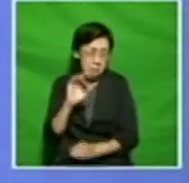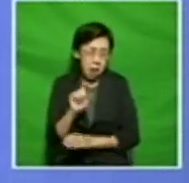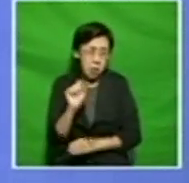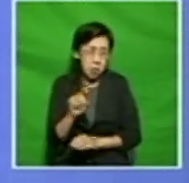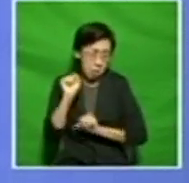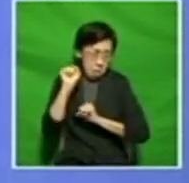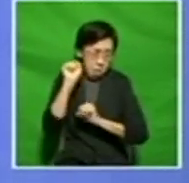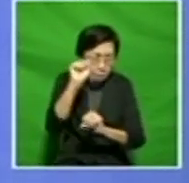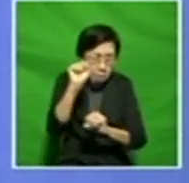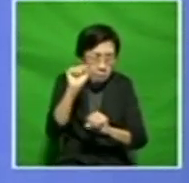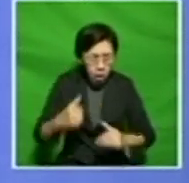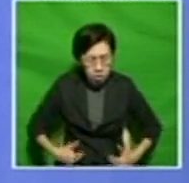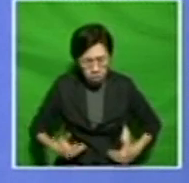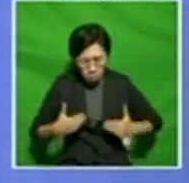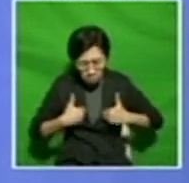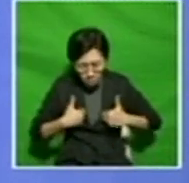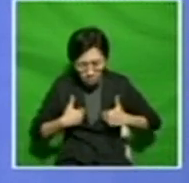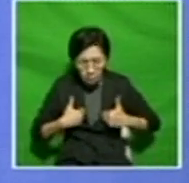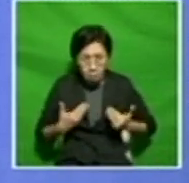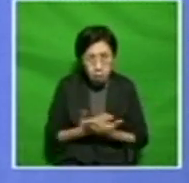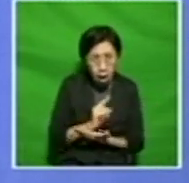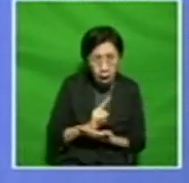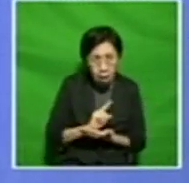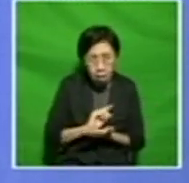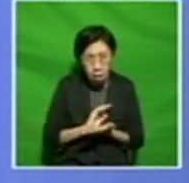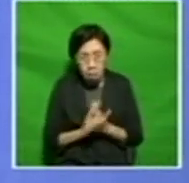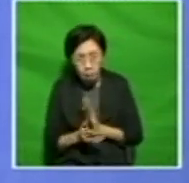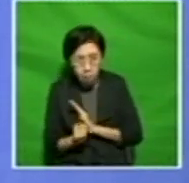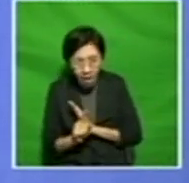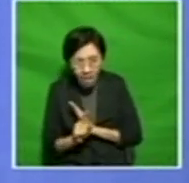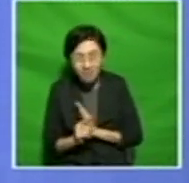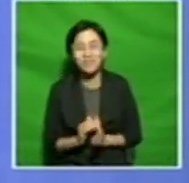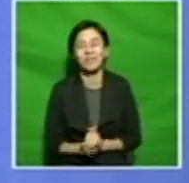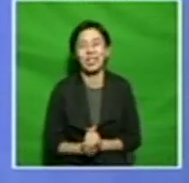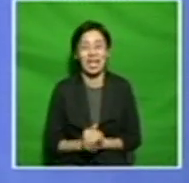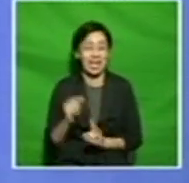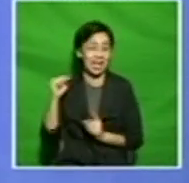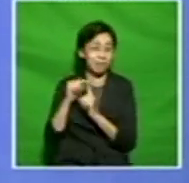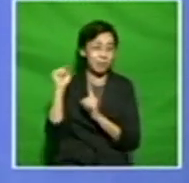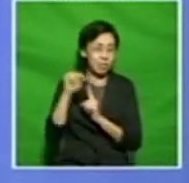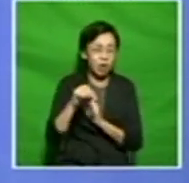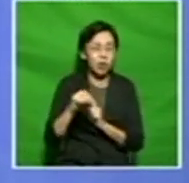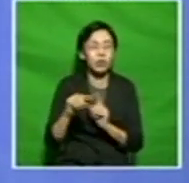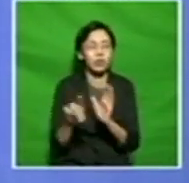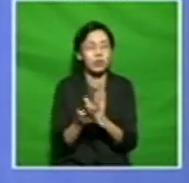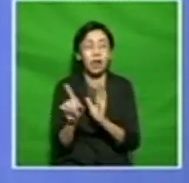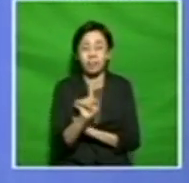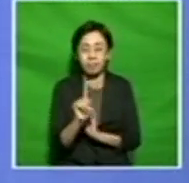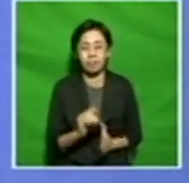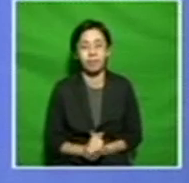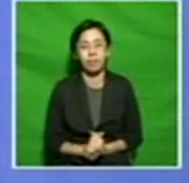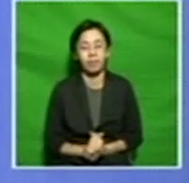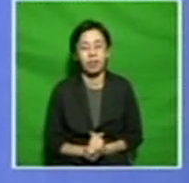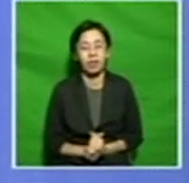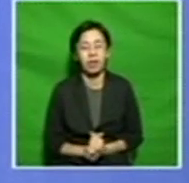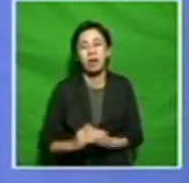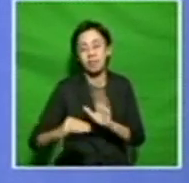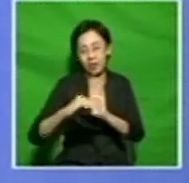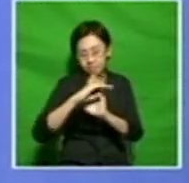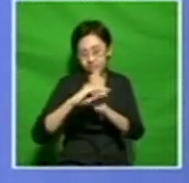ตเขาจะเปลี่ยนแปลงไปอย่างไรก็คือคำสั่งฉบับสุดท้ายในขณะนี้ซึ่งเรียกว่าข้อกำหนด